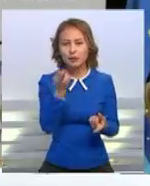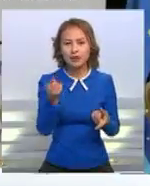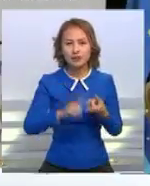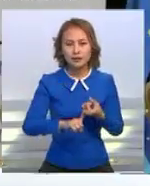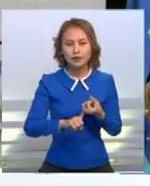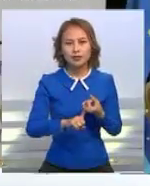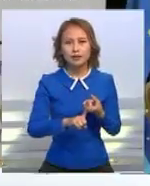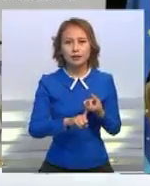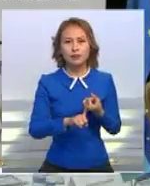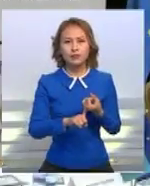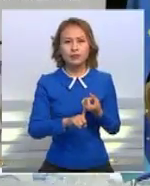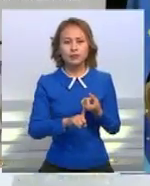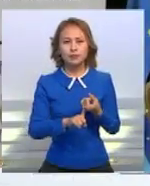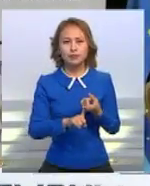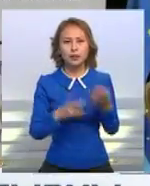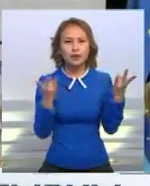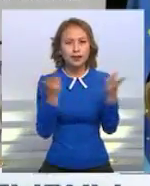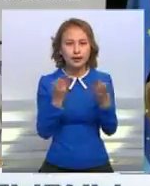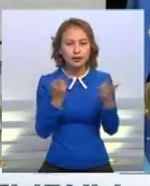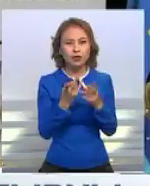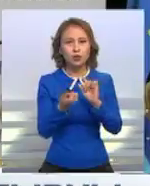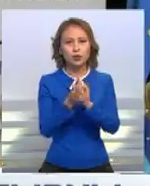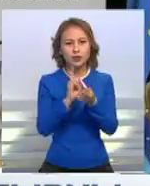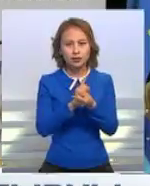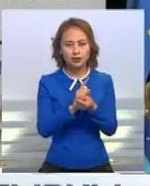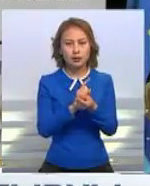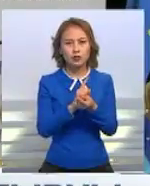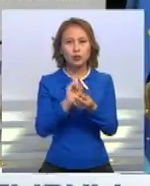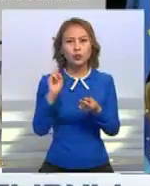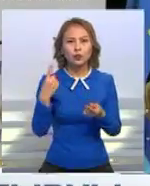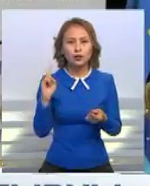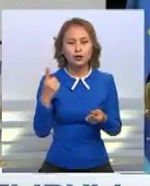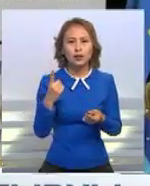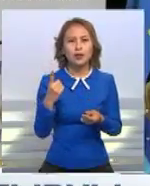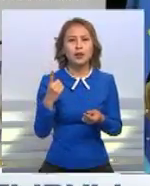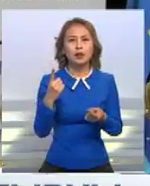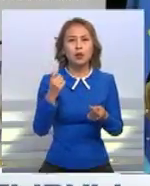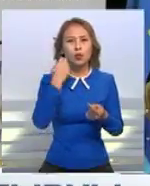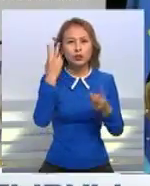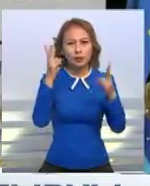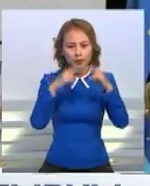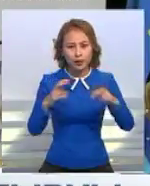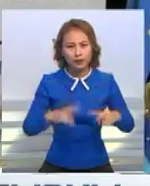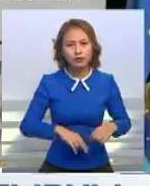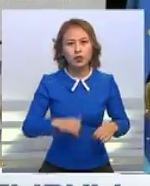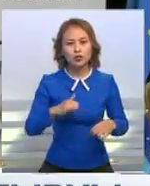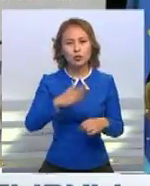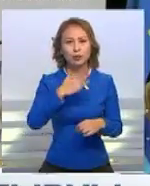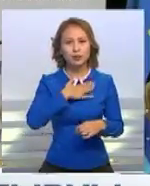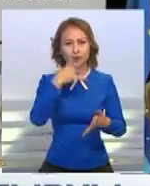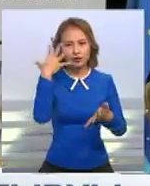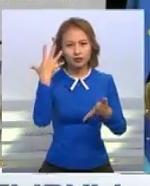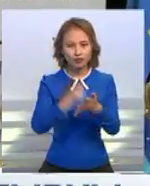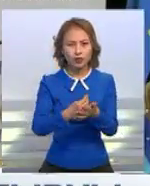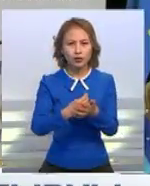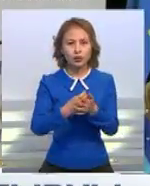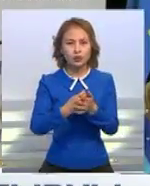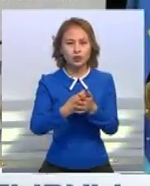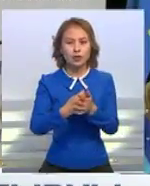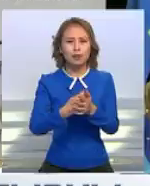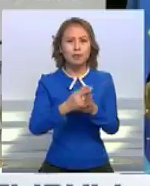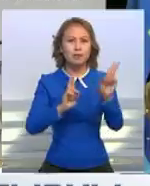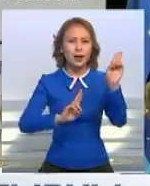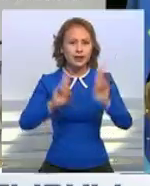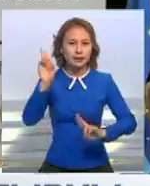сай керек өзгерістер. Өйткені цифровизация болғанда біз қазір оны қылмыстық